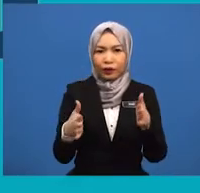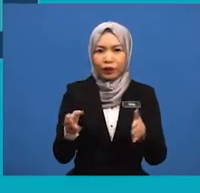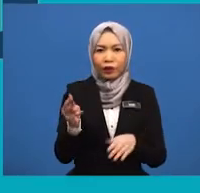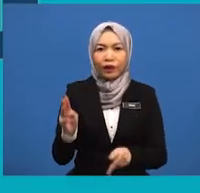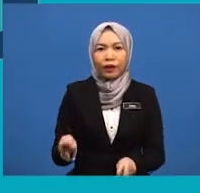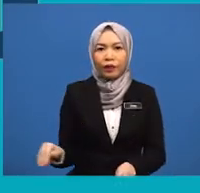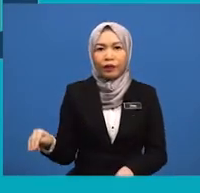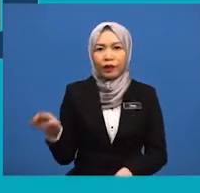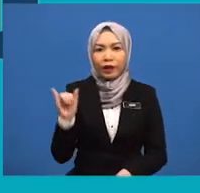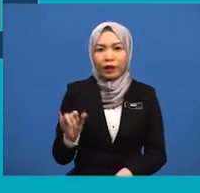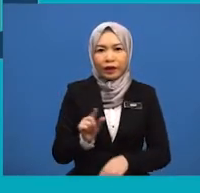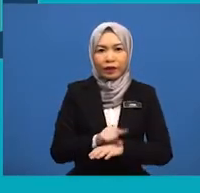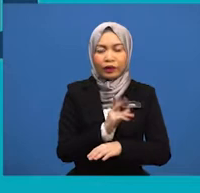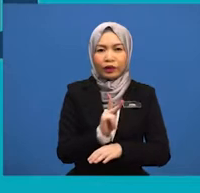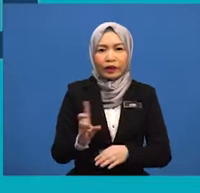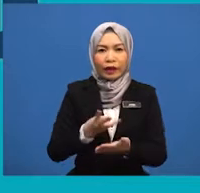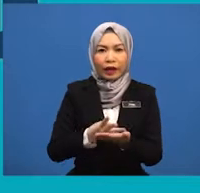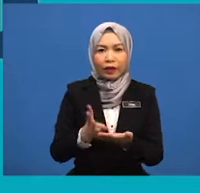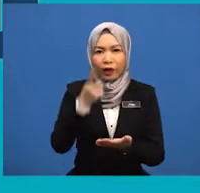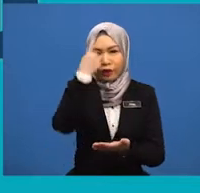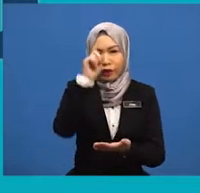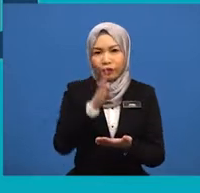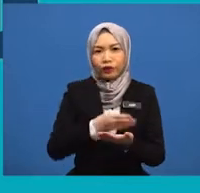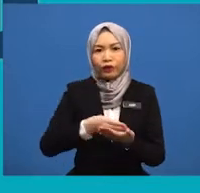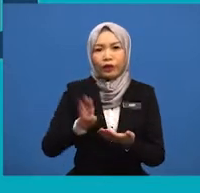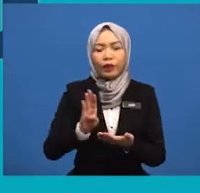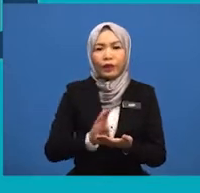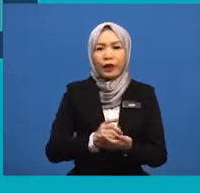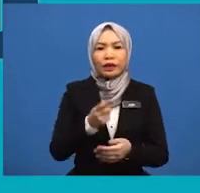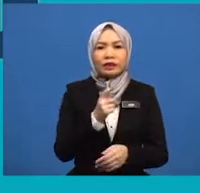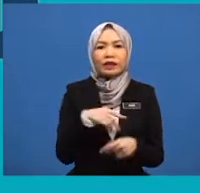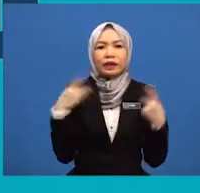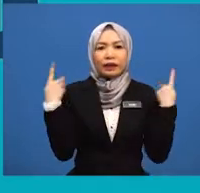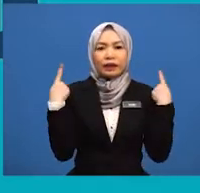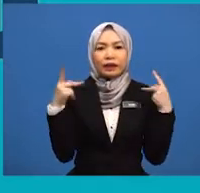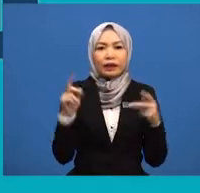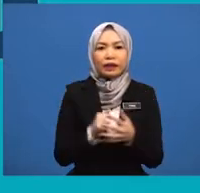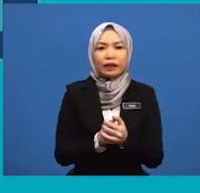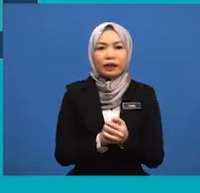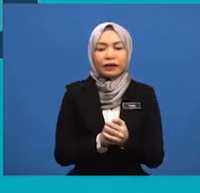koperasi dalam bentuk carta alir. Cuba murid-murid.